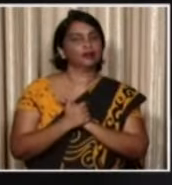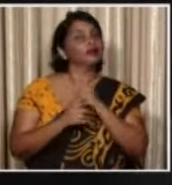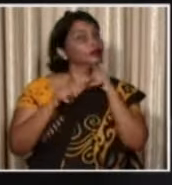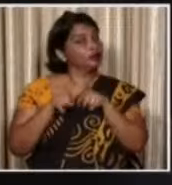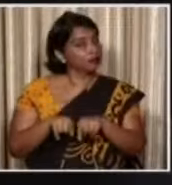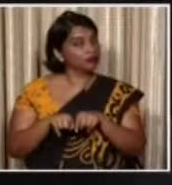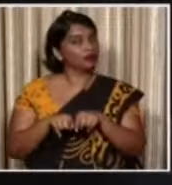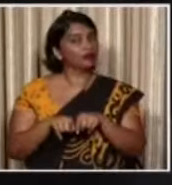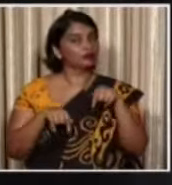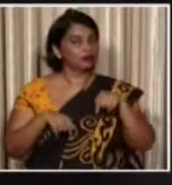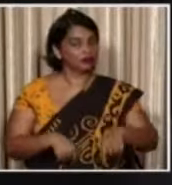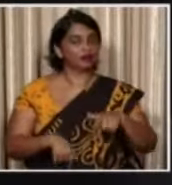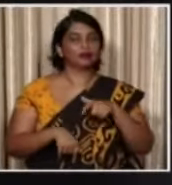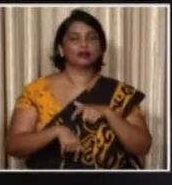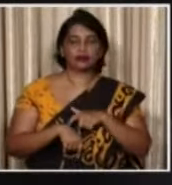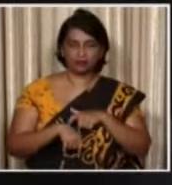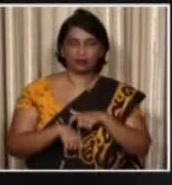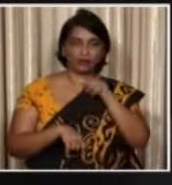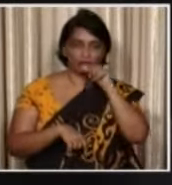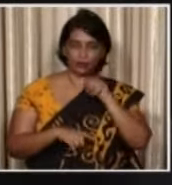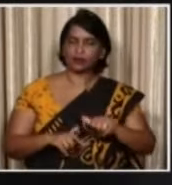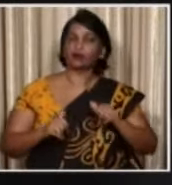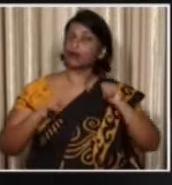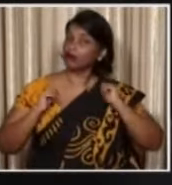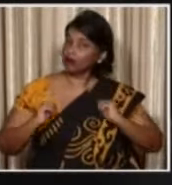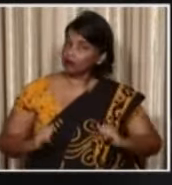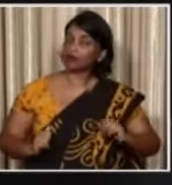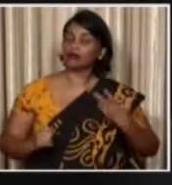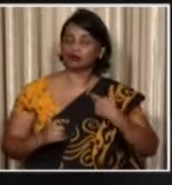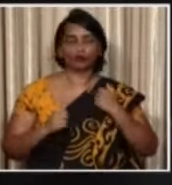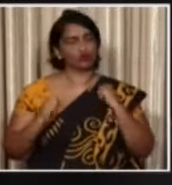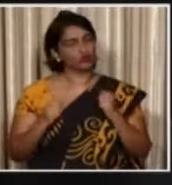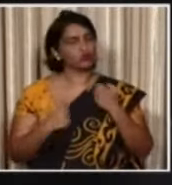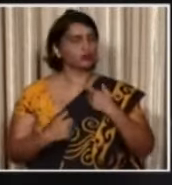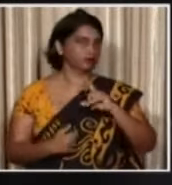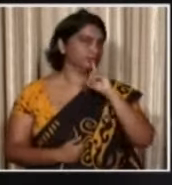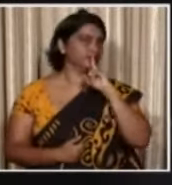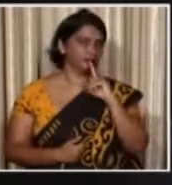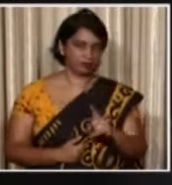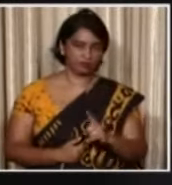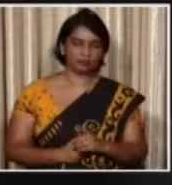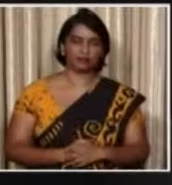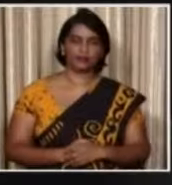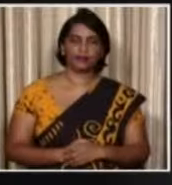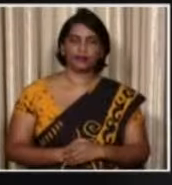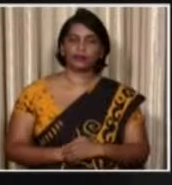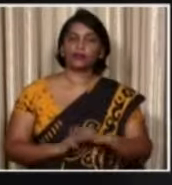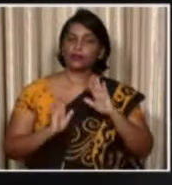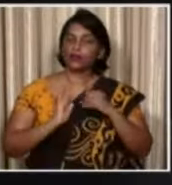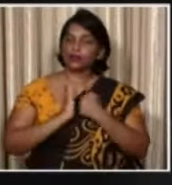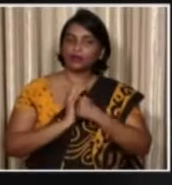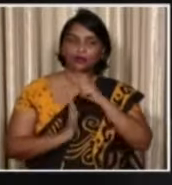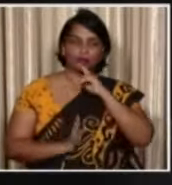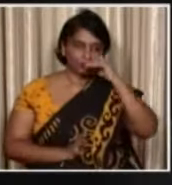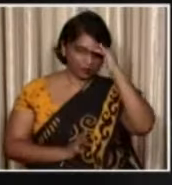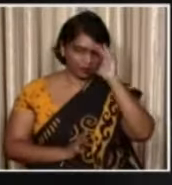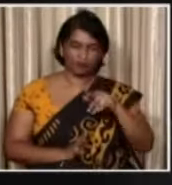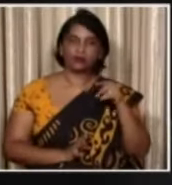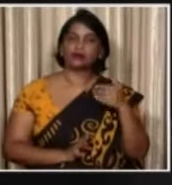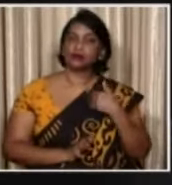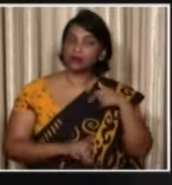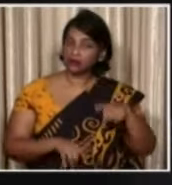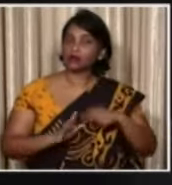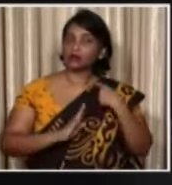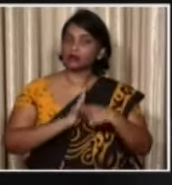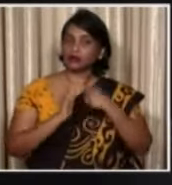Ebava, me avastave di tamada bring saha dairen to a prakashakara sitinwa. Garu Katanaka Tumani,